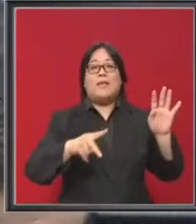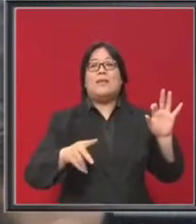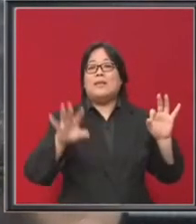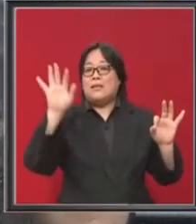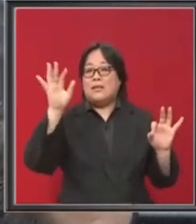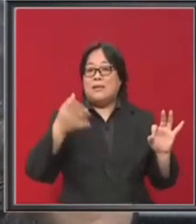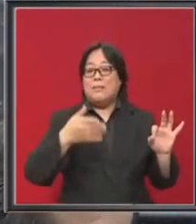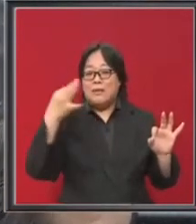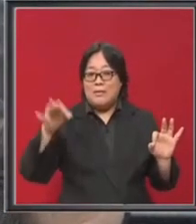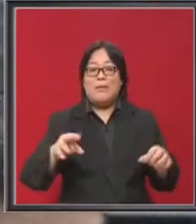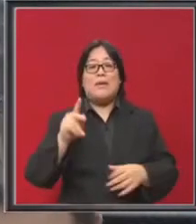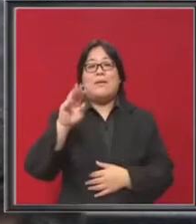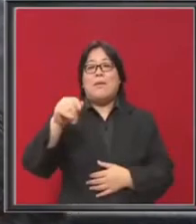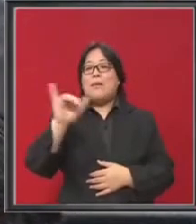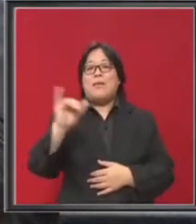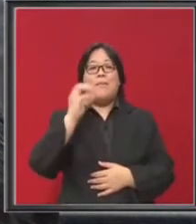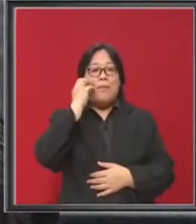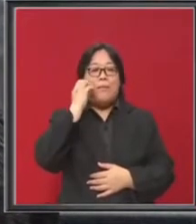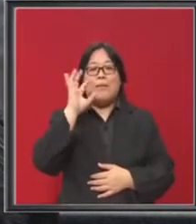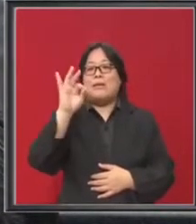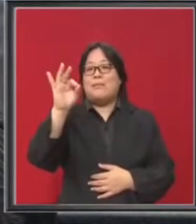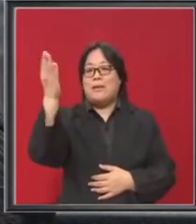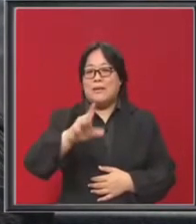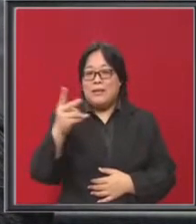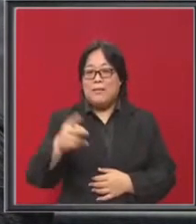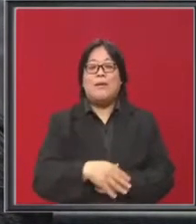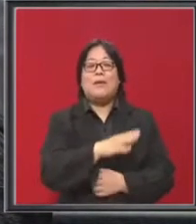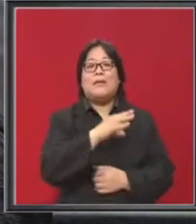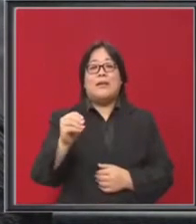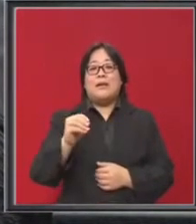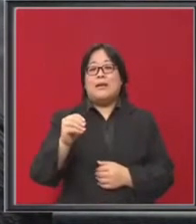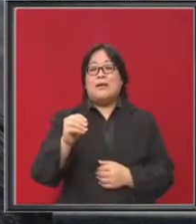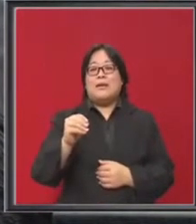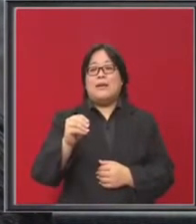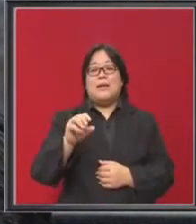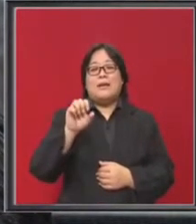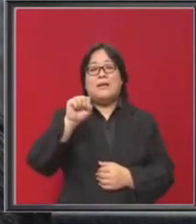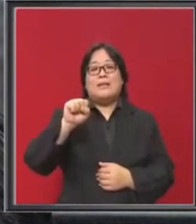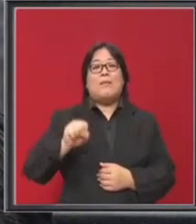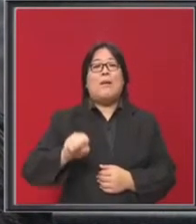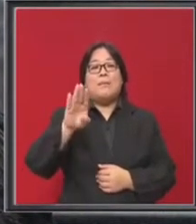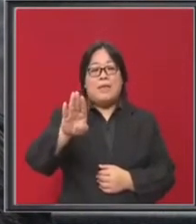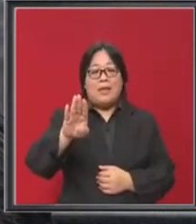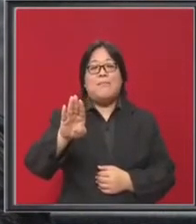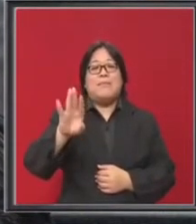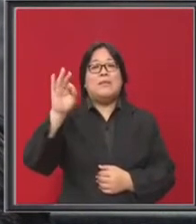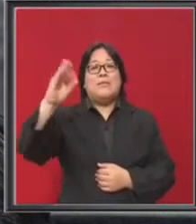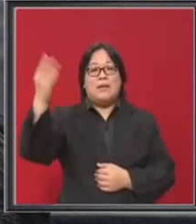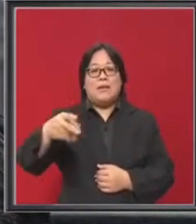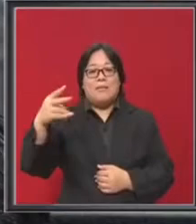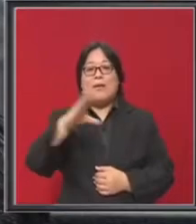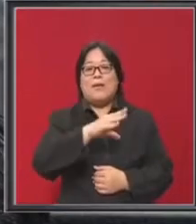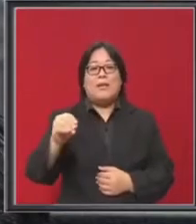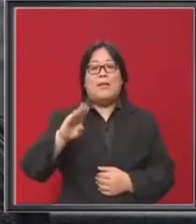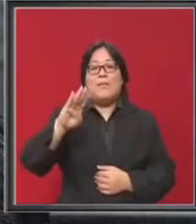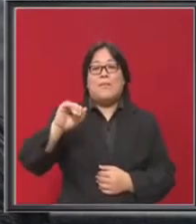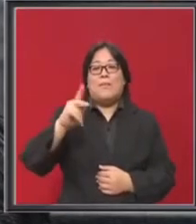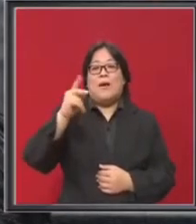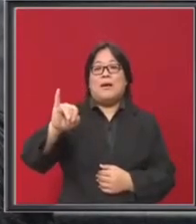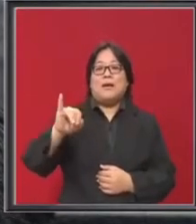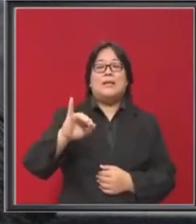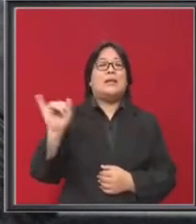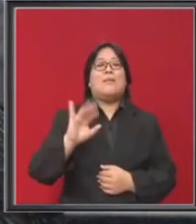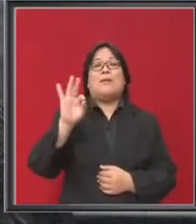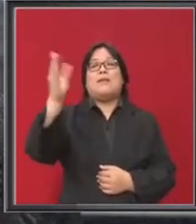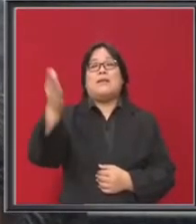9desember yang mau kemampuan juga pada 9desember Yoma eh Sabak bernam juga pada 9desember dan dia Bakrie